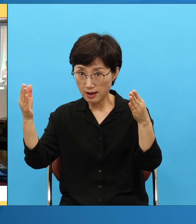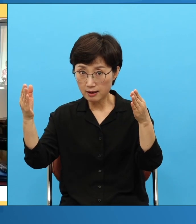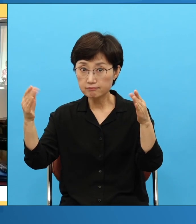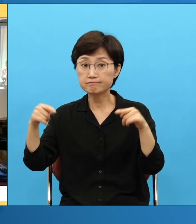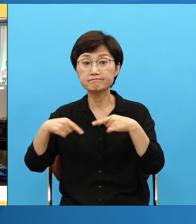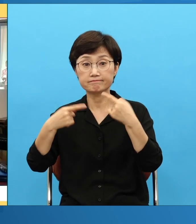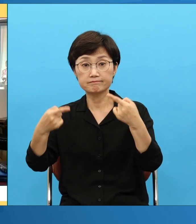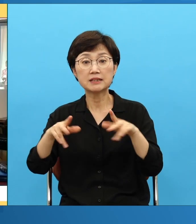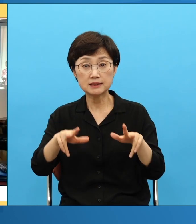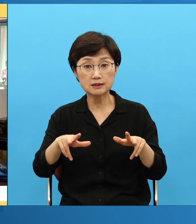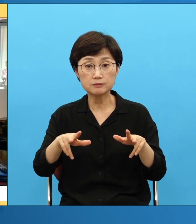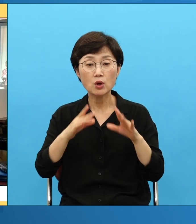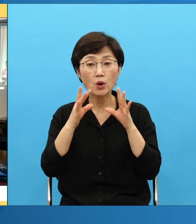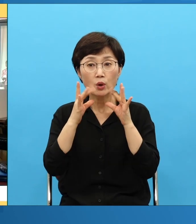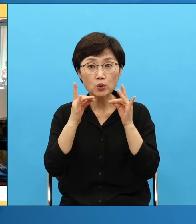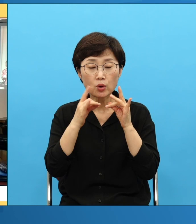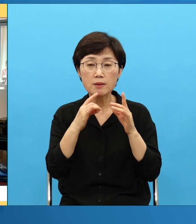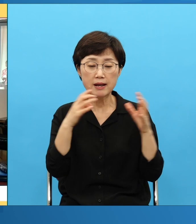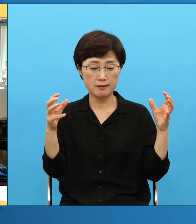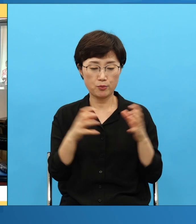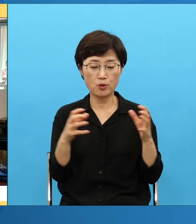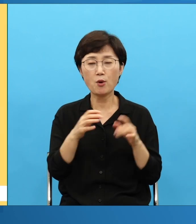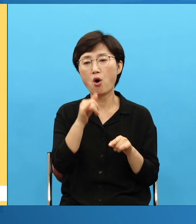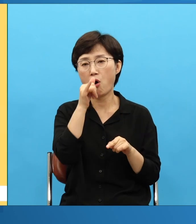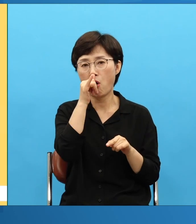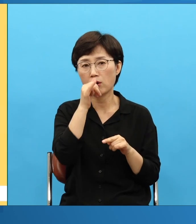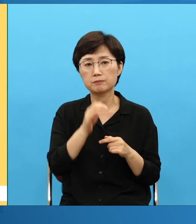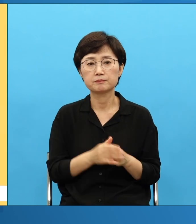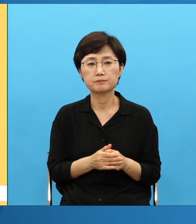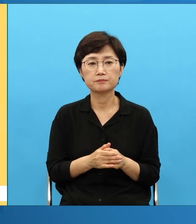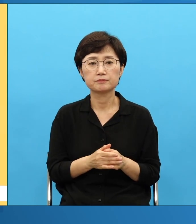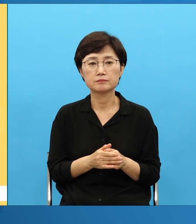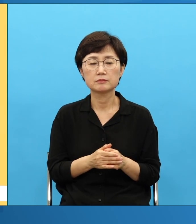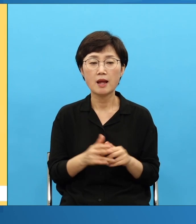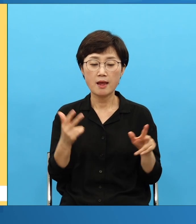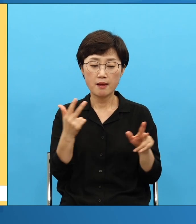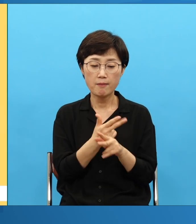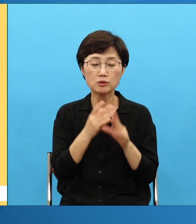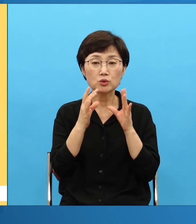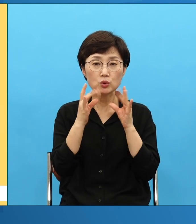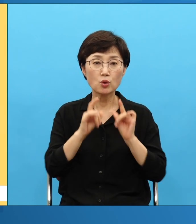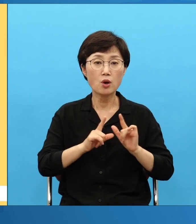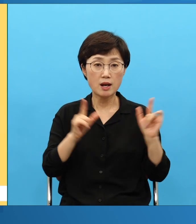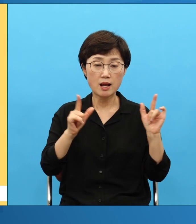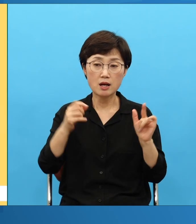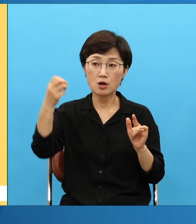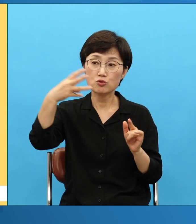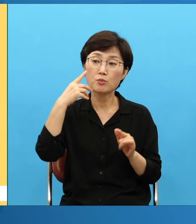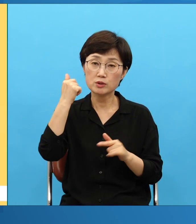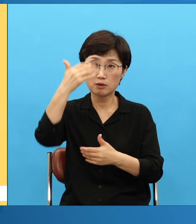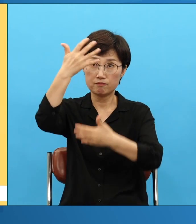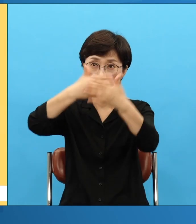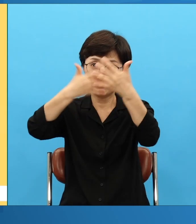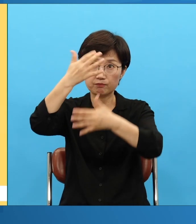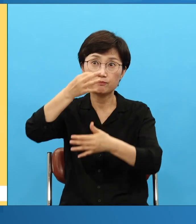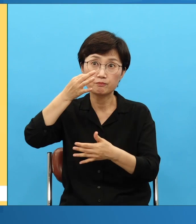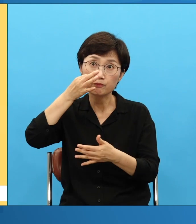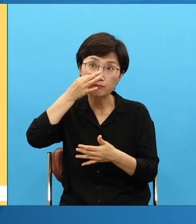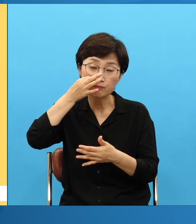되면서 지금은 토요일에만 모이고 있어. 우리는 매주 토요일에 함께 류광수 목사님 말씀을